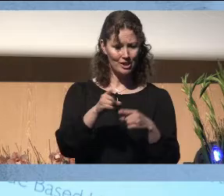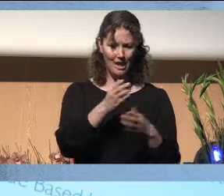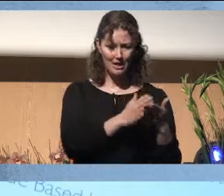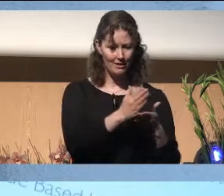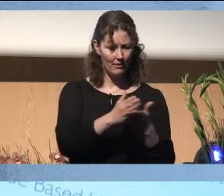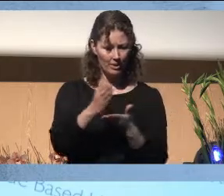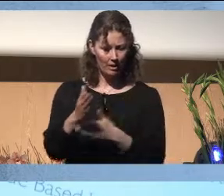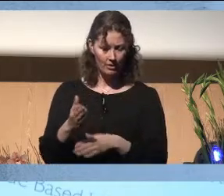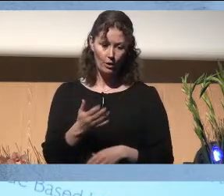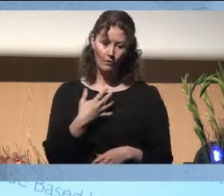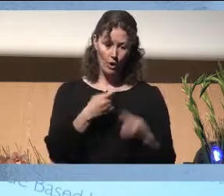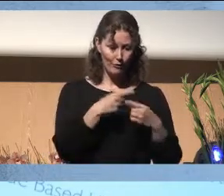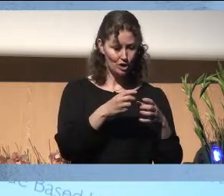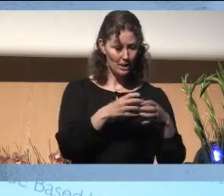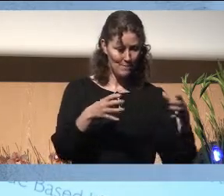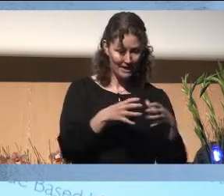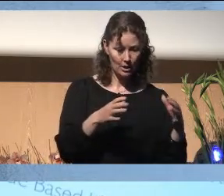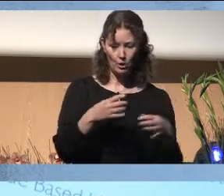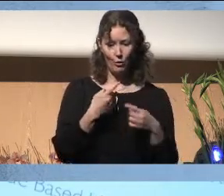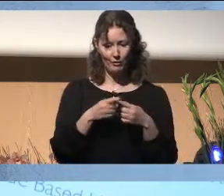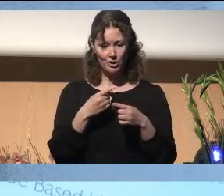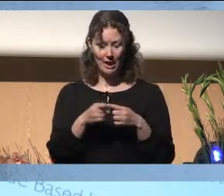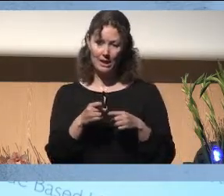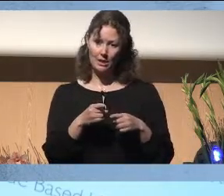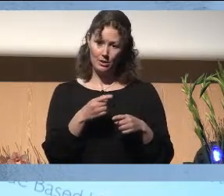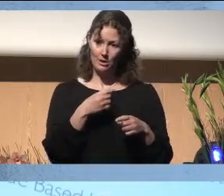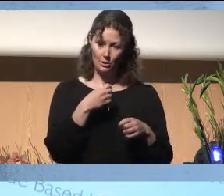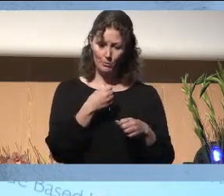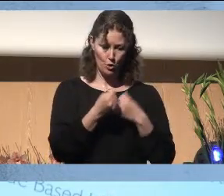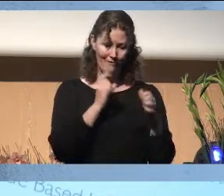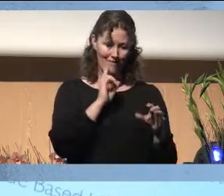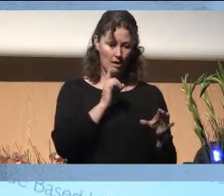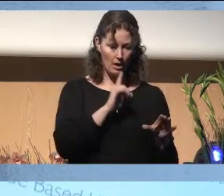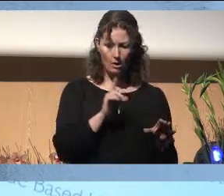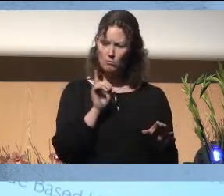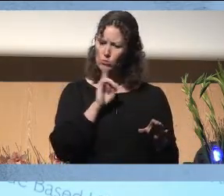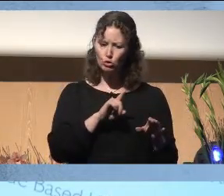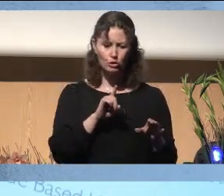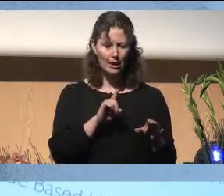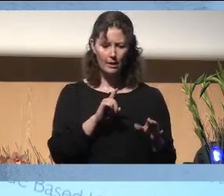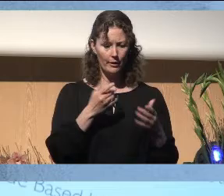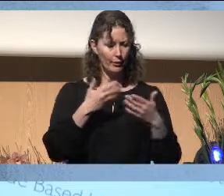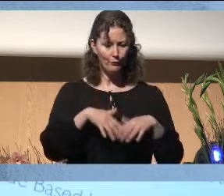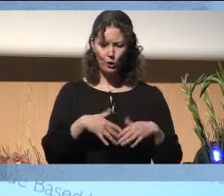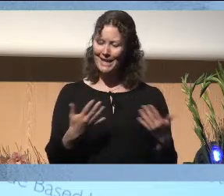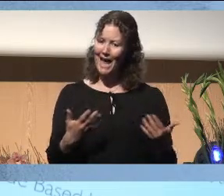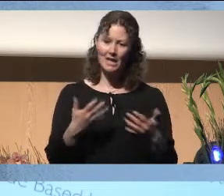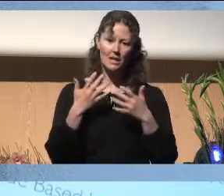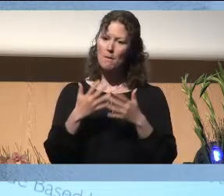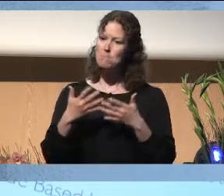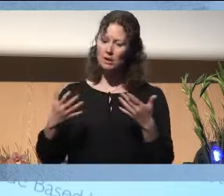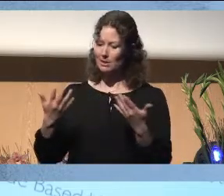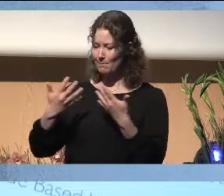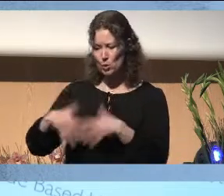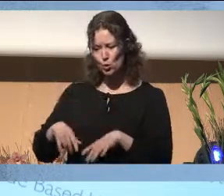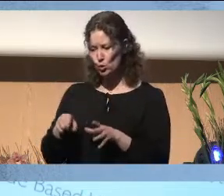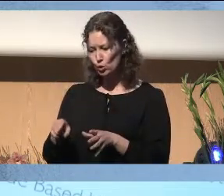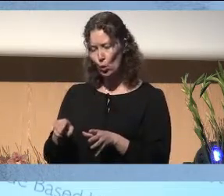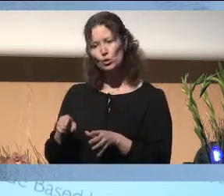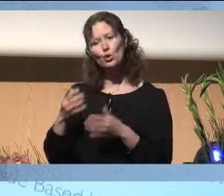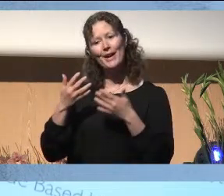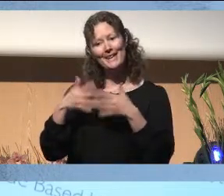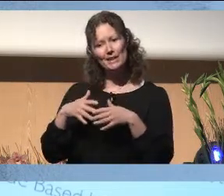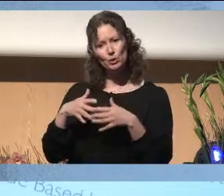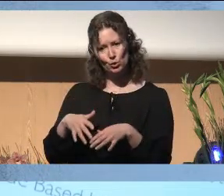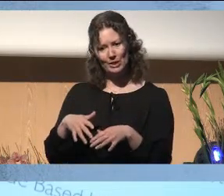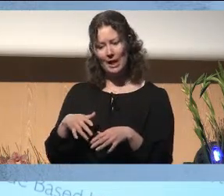vill ha olika mängd, de gör olika mycket varje dag. Och plötsligt fungerade inte massproduktionen. Så industrin har